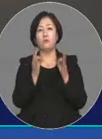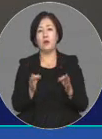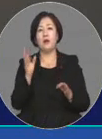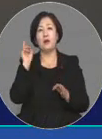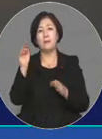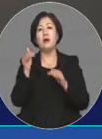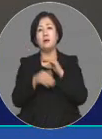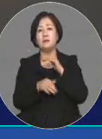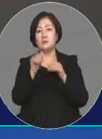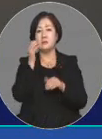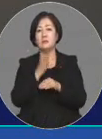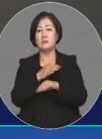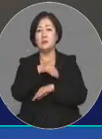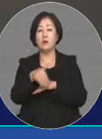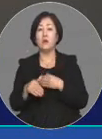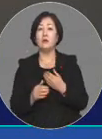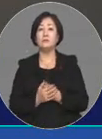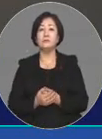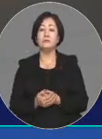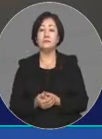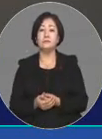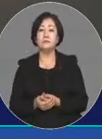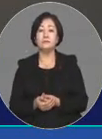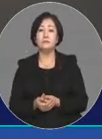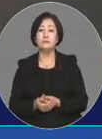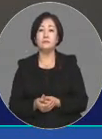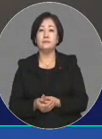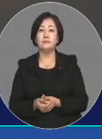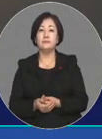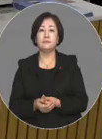공백기가 있을 전망입니다. 윤중 기자의 보도입니다.